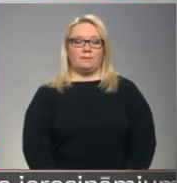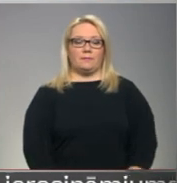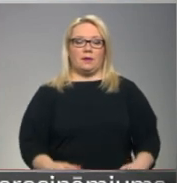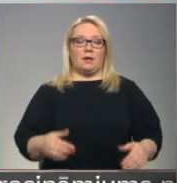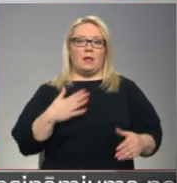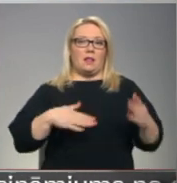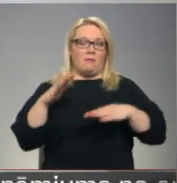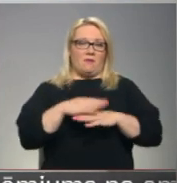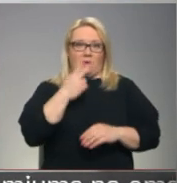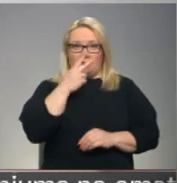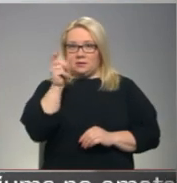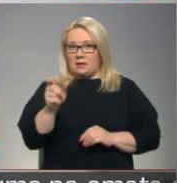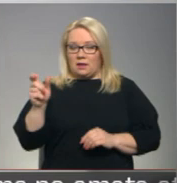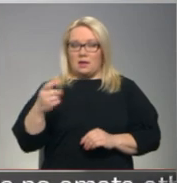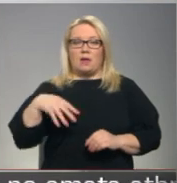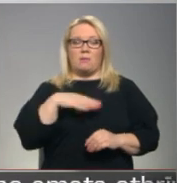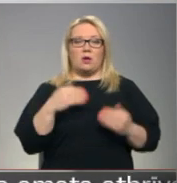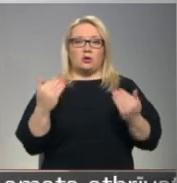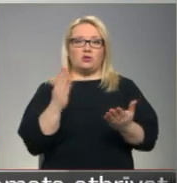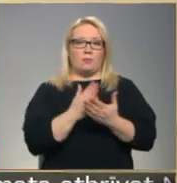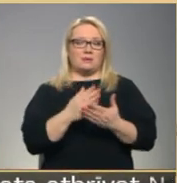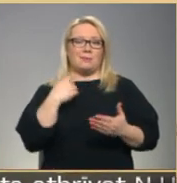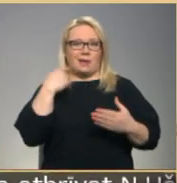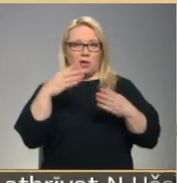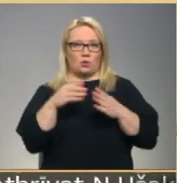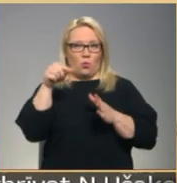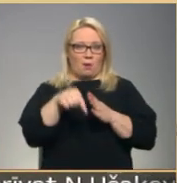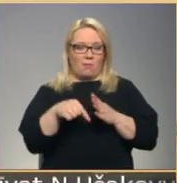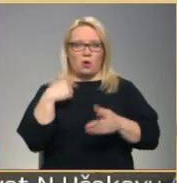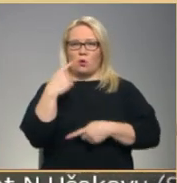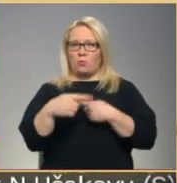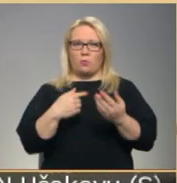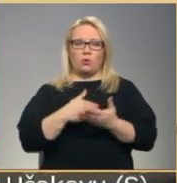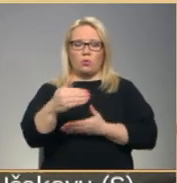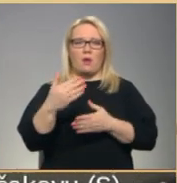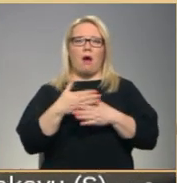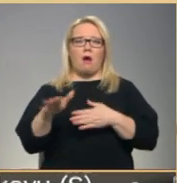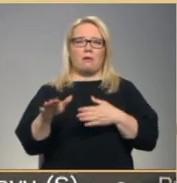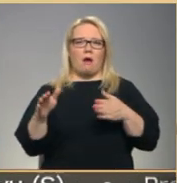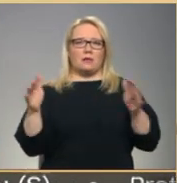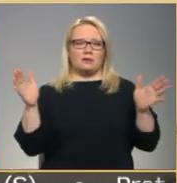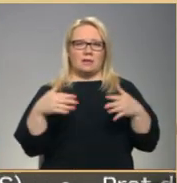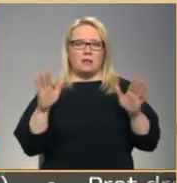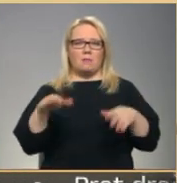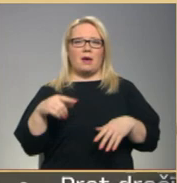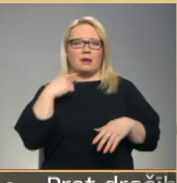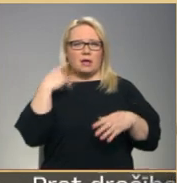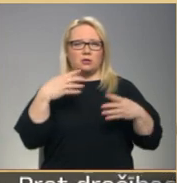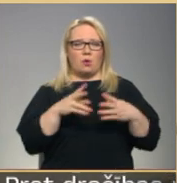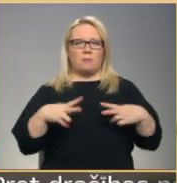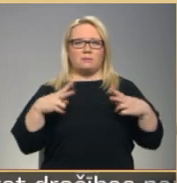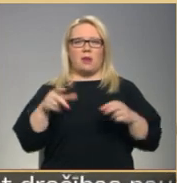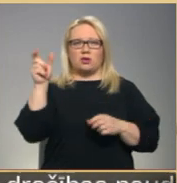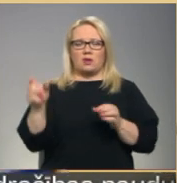Sveiki, Sandra, labvakar, skatītāji. Jā, mēs šobrīd atrodamies Rīgas domē, kur joprojām turpinās ārkārtas sēde par Rīgas domas priekšsēdētāju Nilu